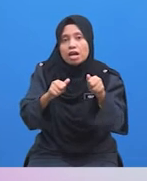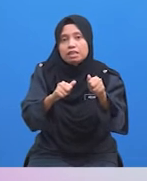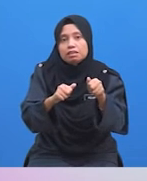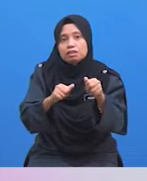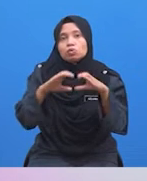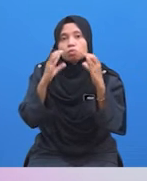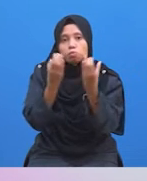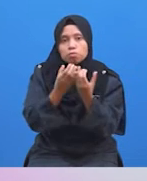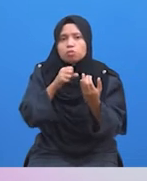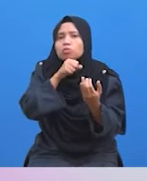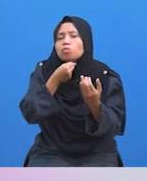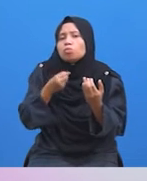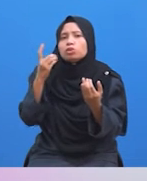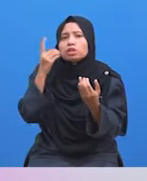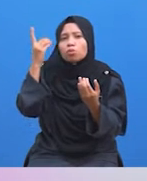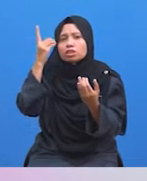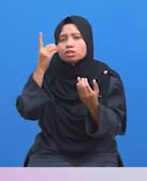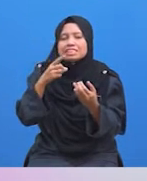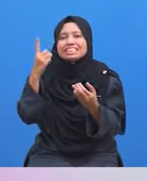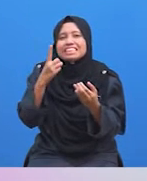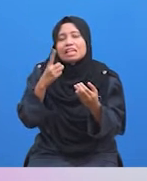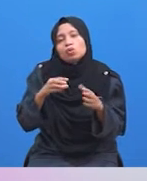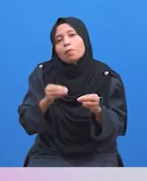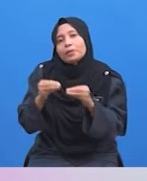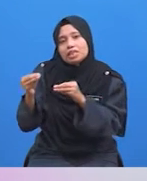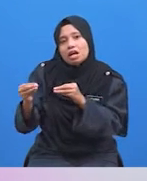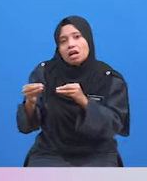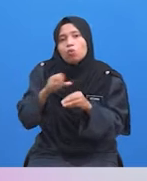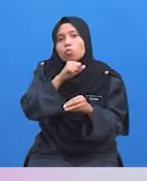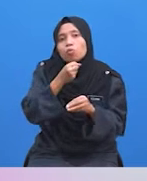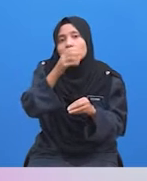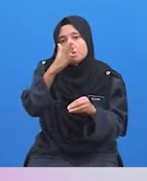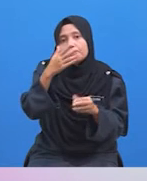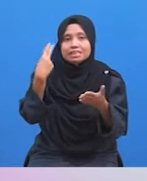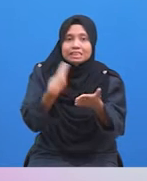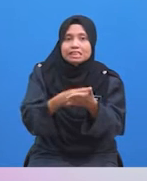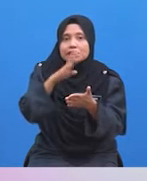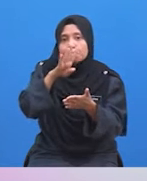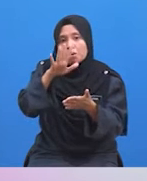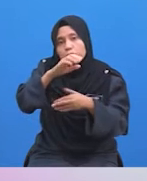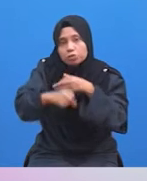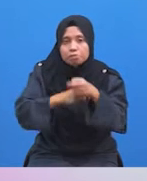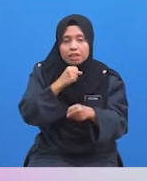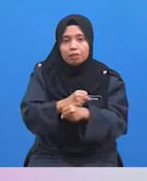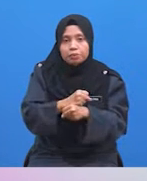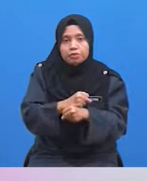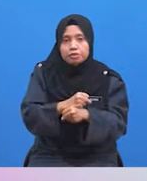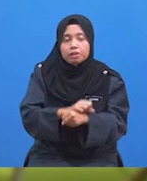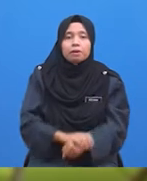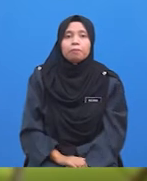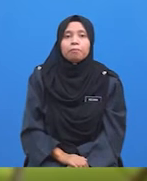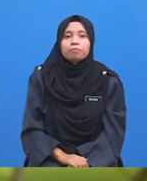kumpulan umur dewasa paling efektif melakukan migrasi yaitu pada umur 15 hingga 45 tahun